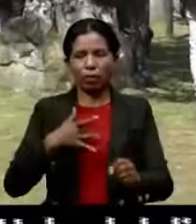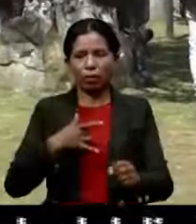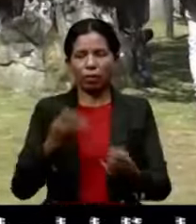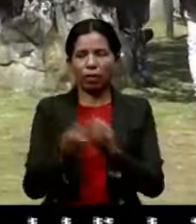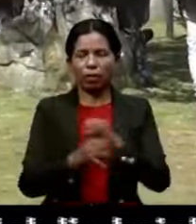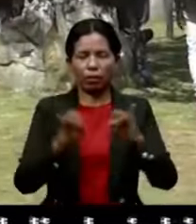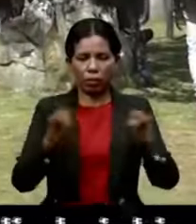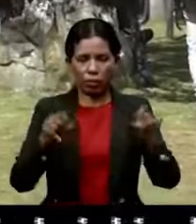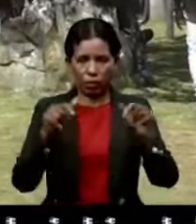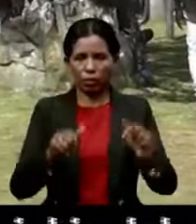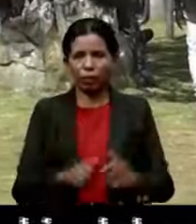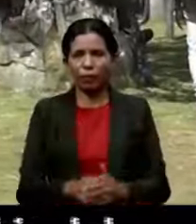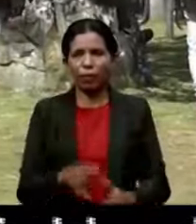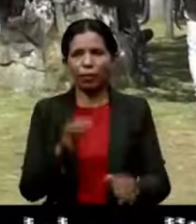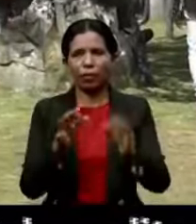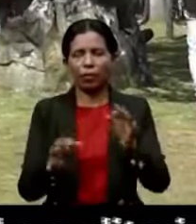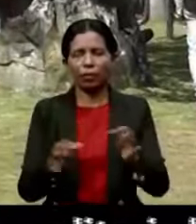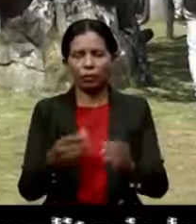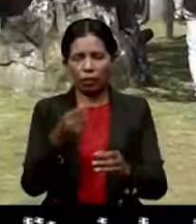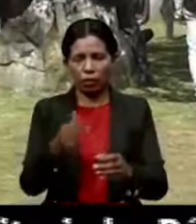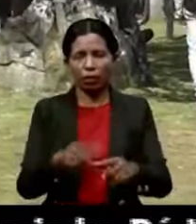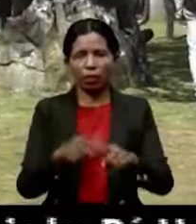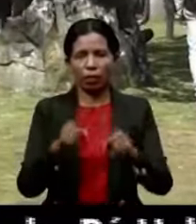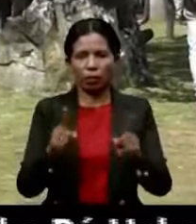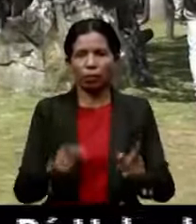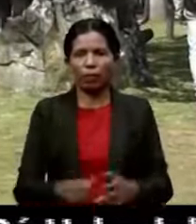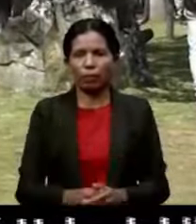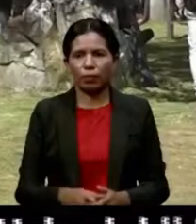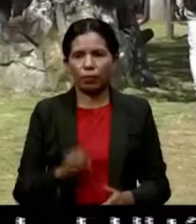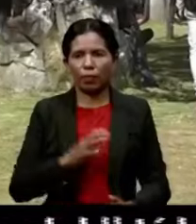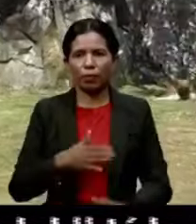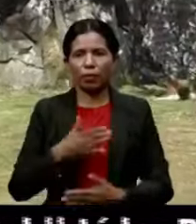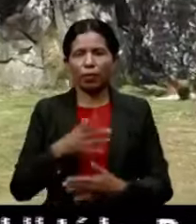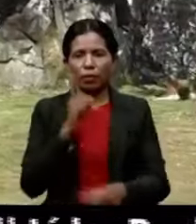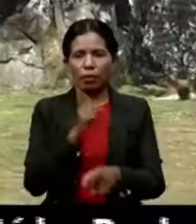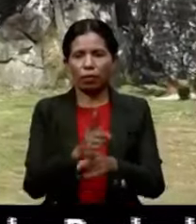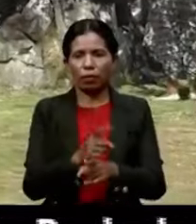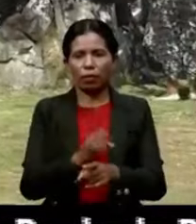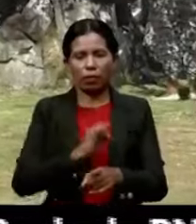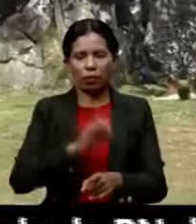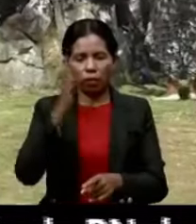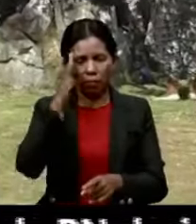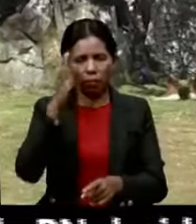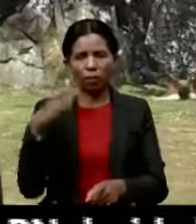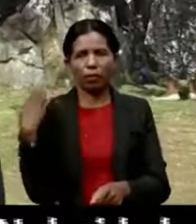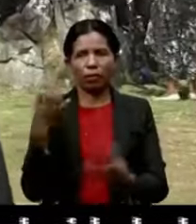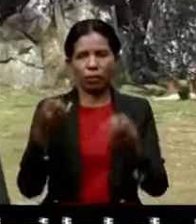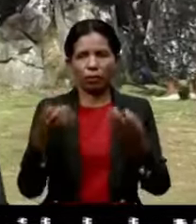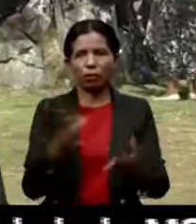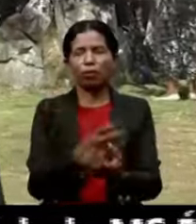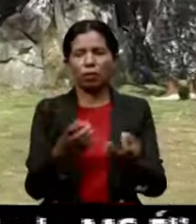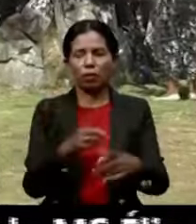independensia dene maskina to mai be hau contenti tebes. hau hanoi zoven barak tibis